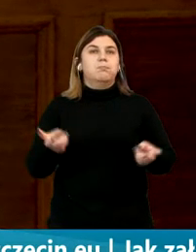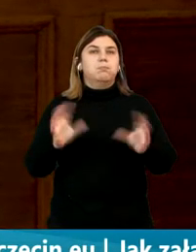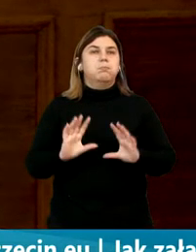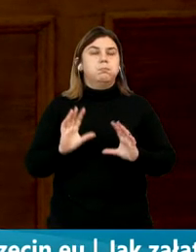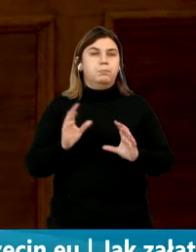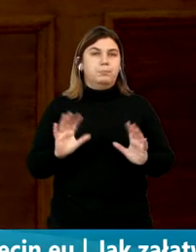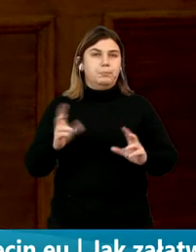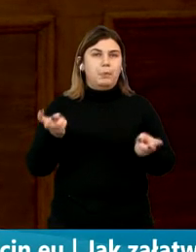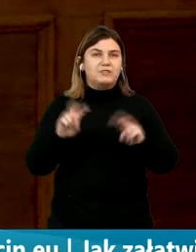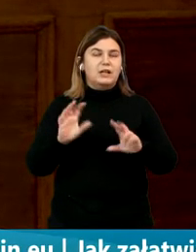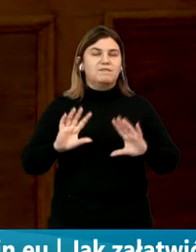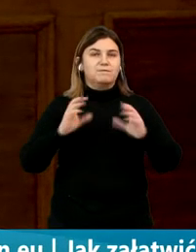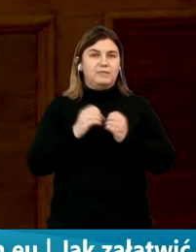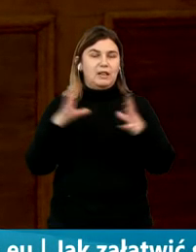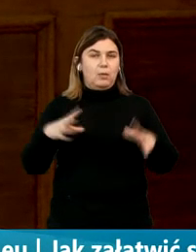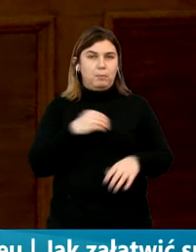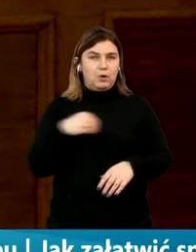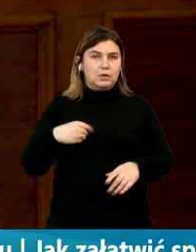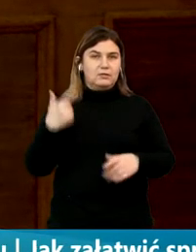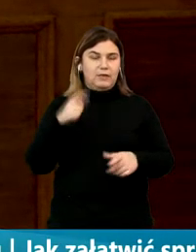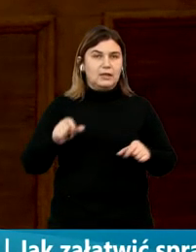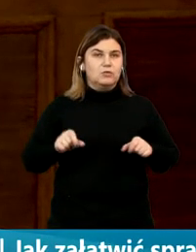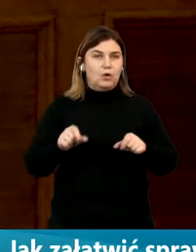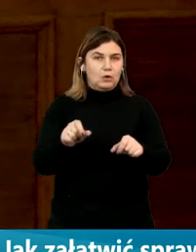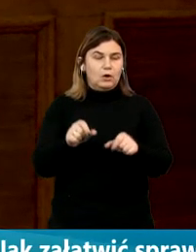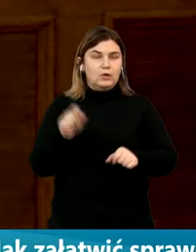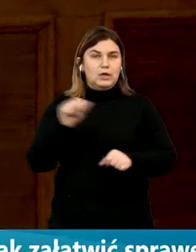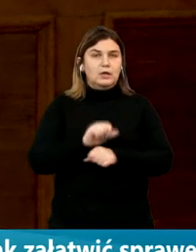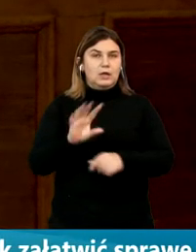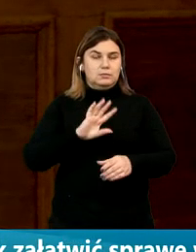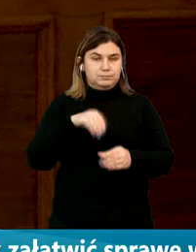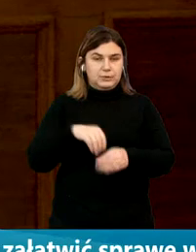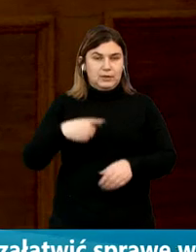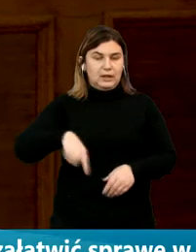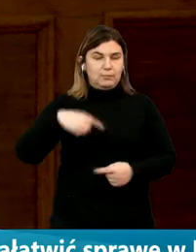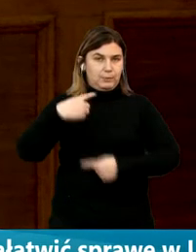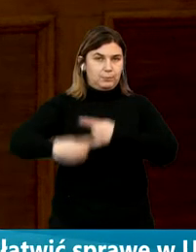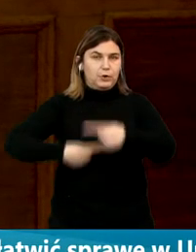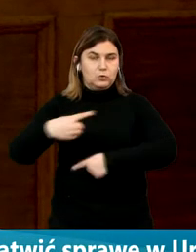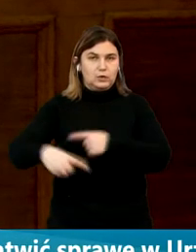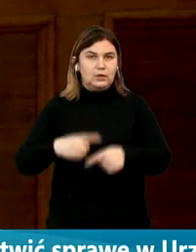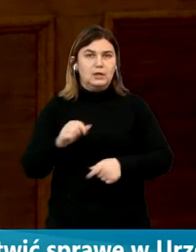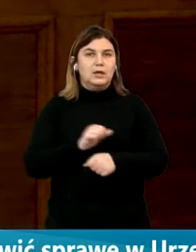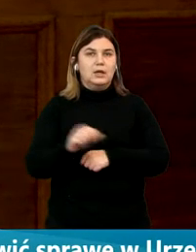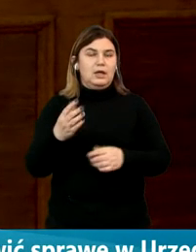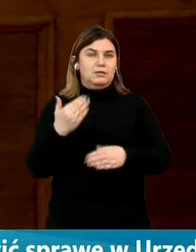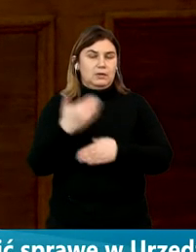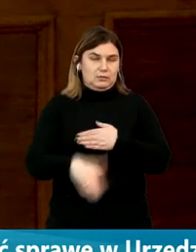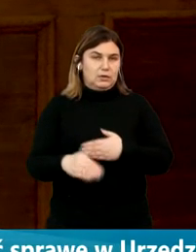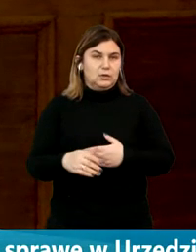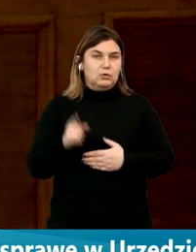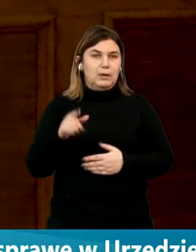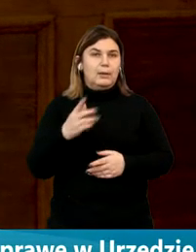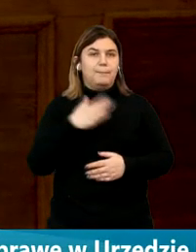Te dwa ważne torowiska dla miasta są ujęte w najbliższej procedurze. Ona jest na finale, więc mam nadzieję,